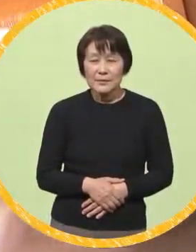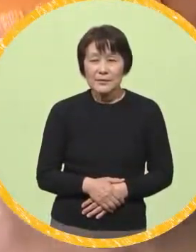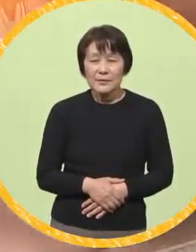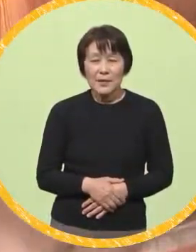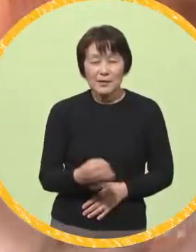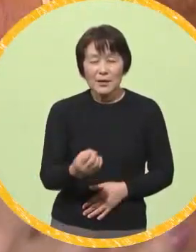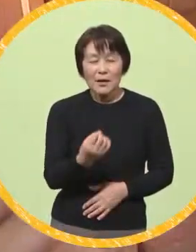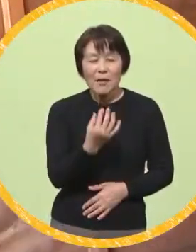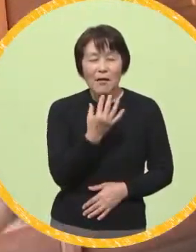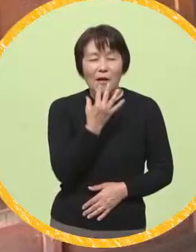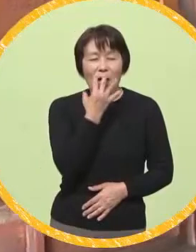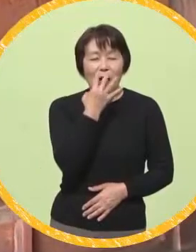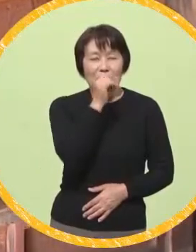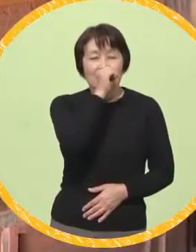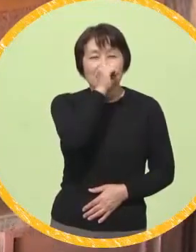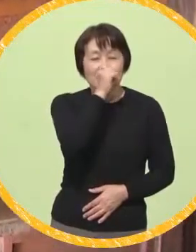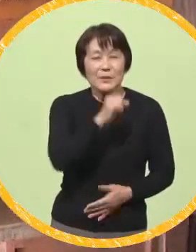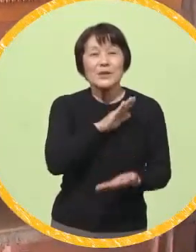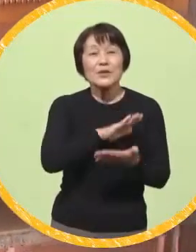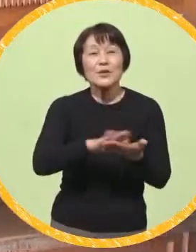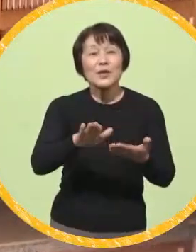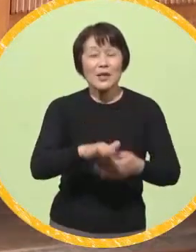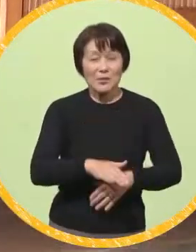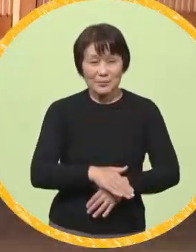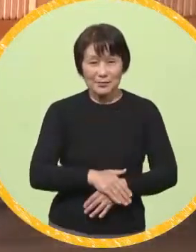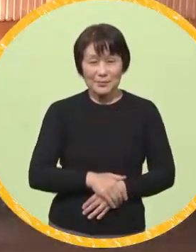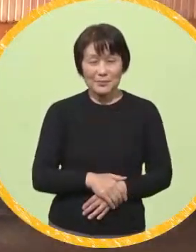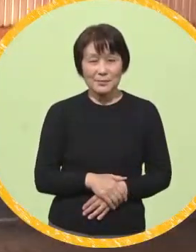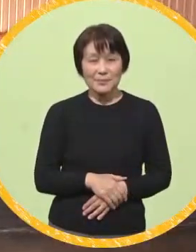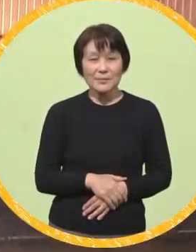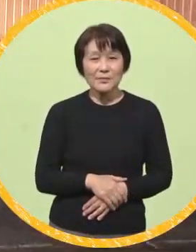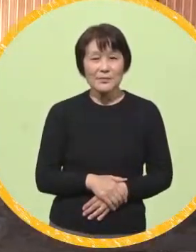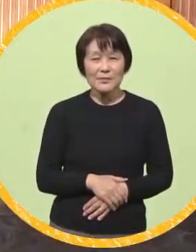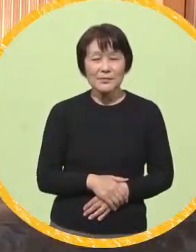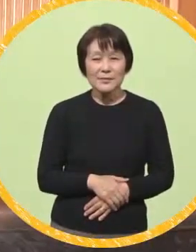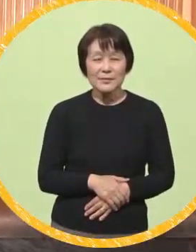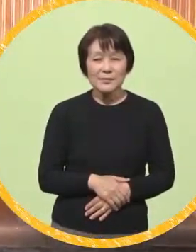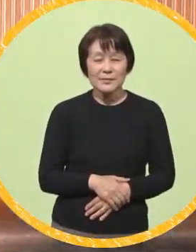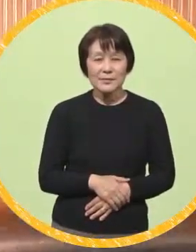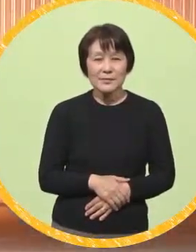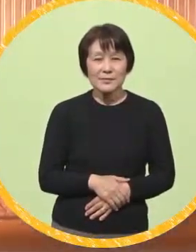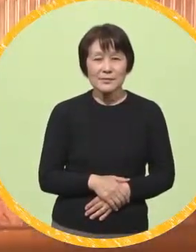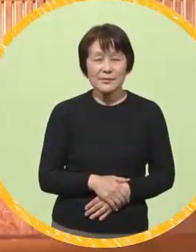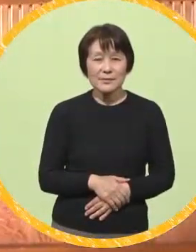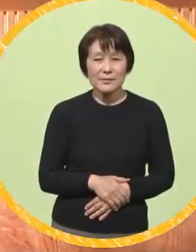あ、いい香り、すっきりと。いただきます。